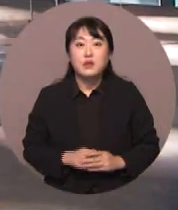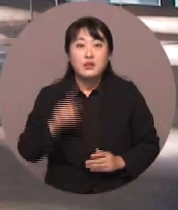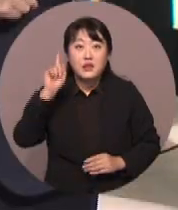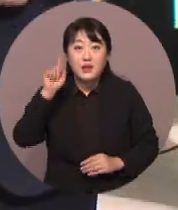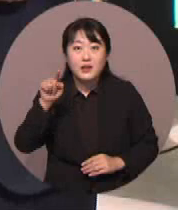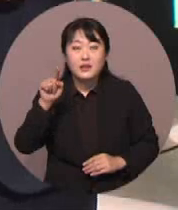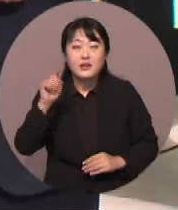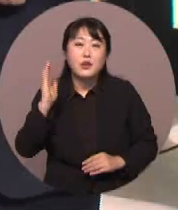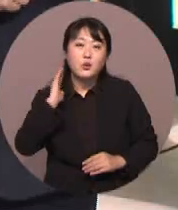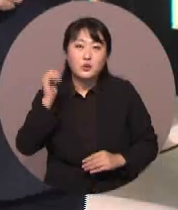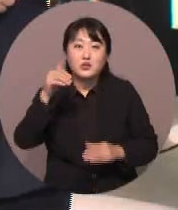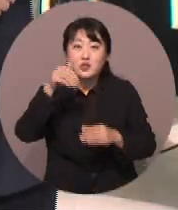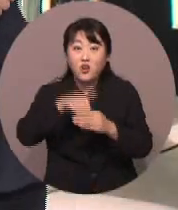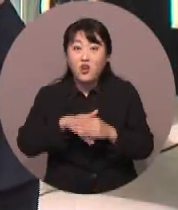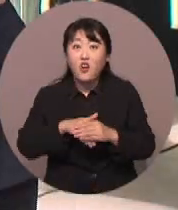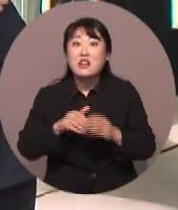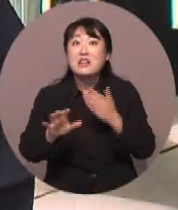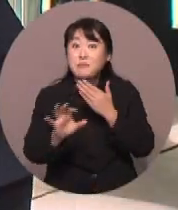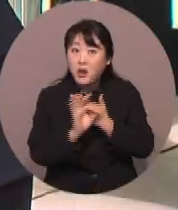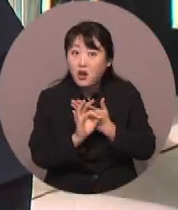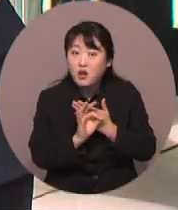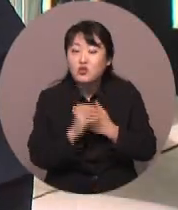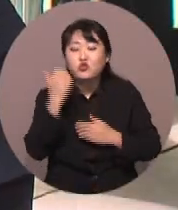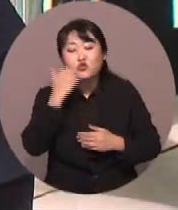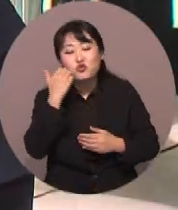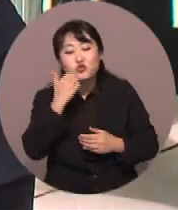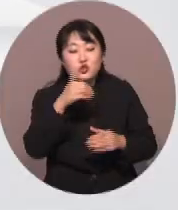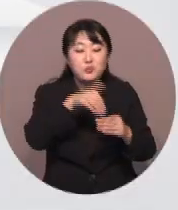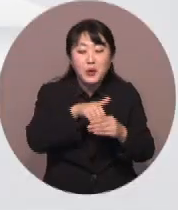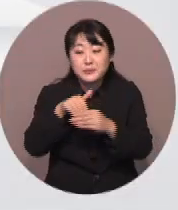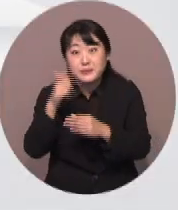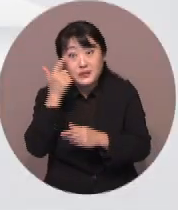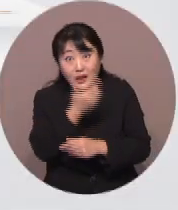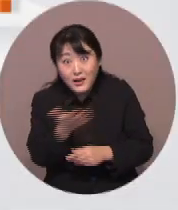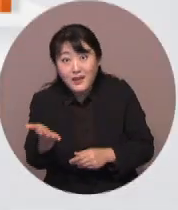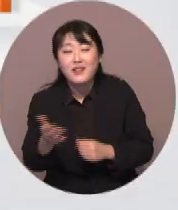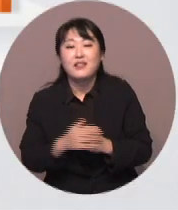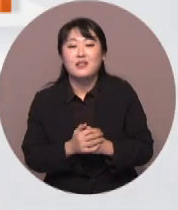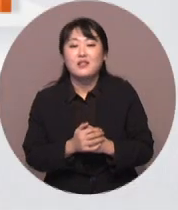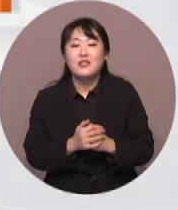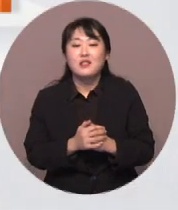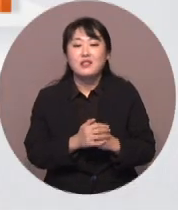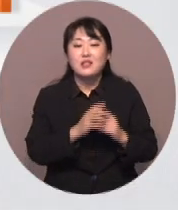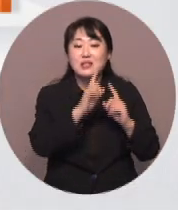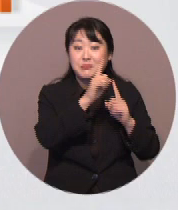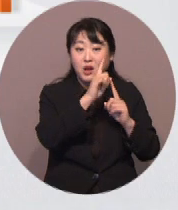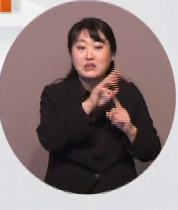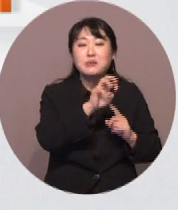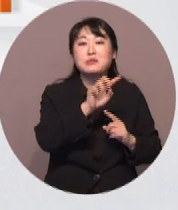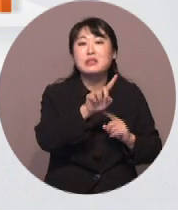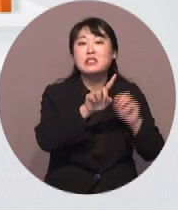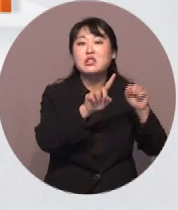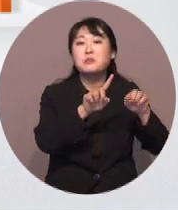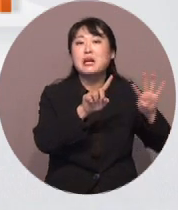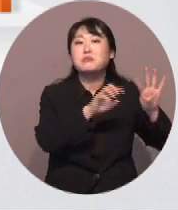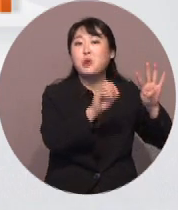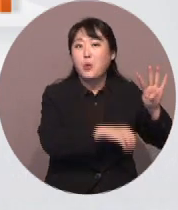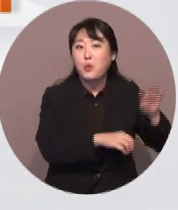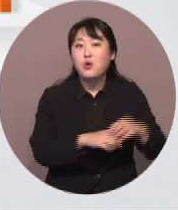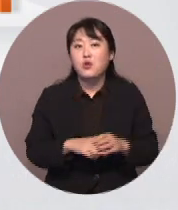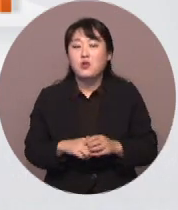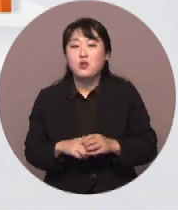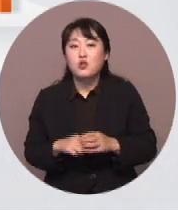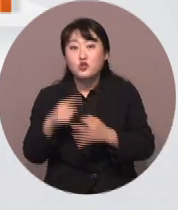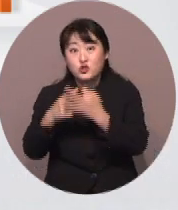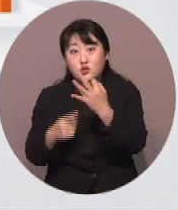내일이 대통령선거 일이라면 누구에게 투표할 지 물었습니다 더불어 민주당 이재명 후보 31.4% 국민의